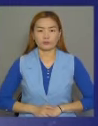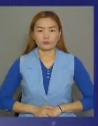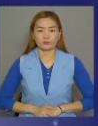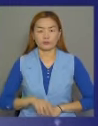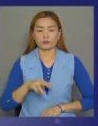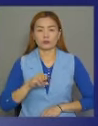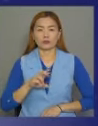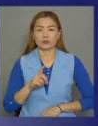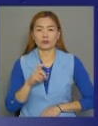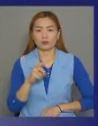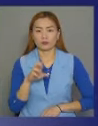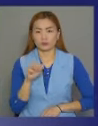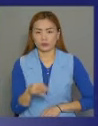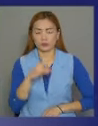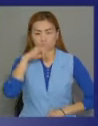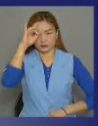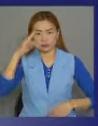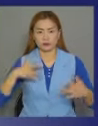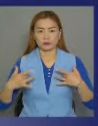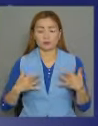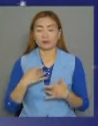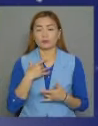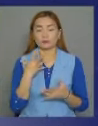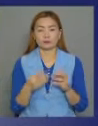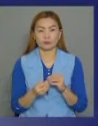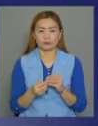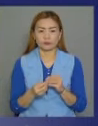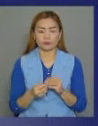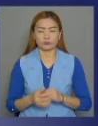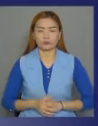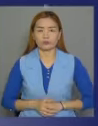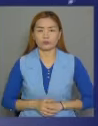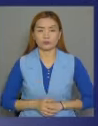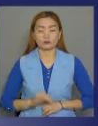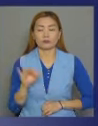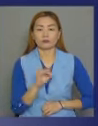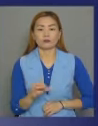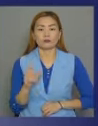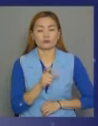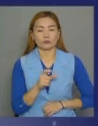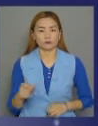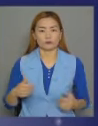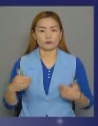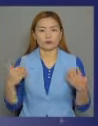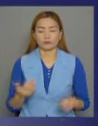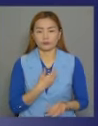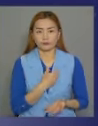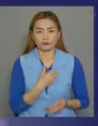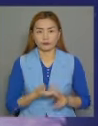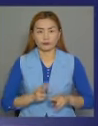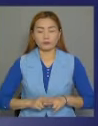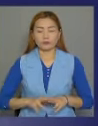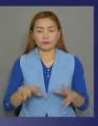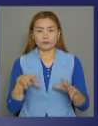Махамбет атындағы Атырау театрының төрінде өздеріңізбен бірге осы театр қайраткерлерін құттықтауға келдік. Соның ішінде сіздердің